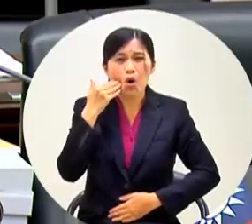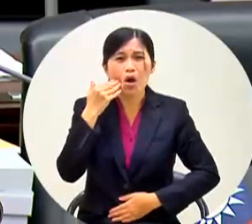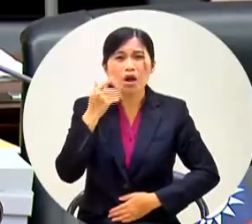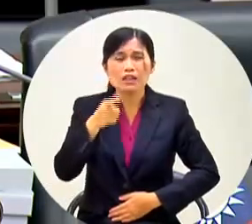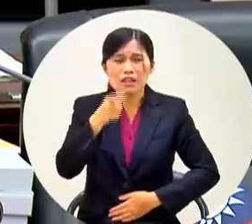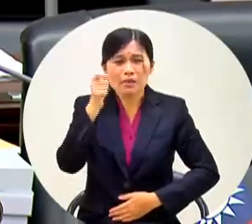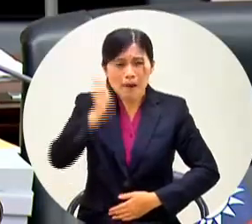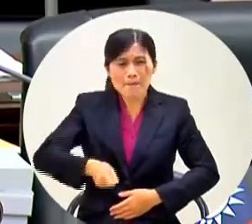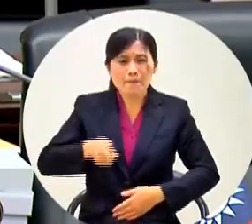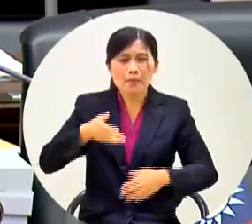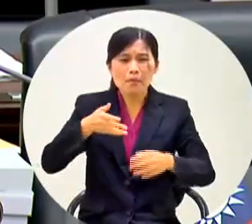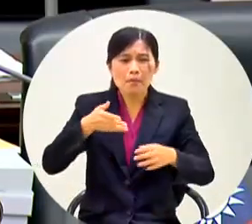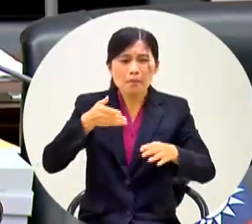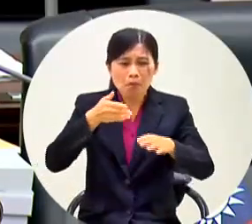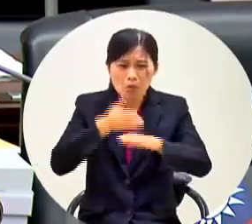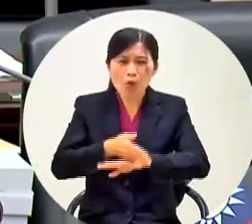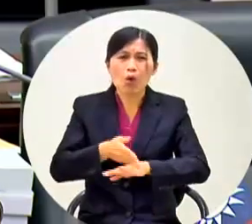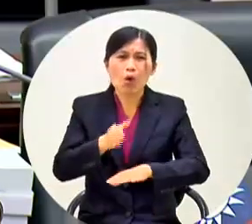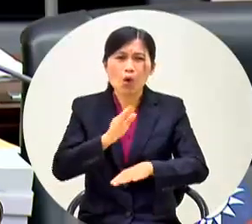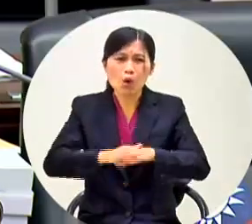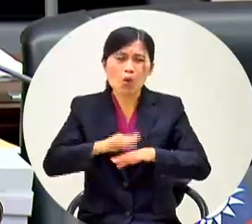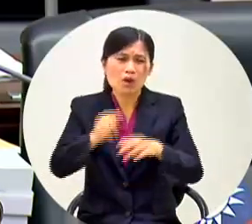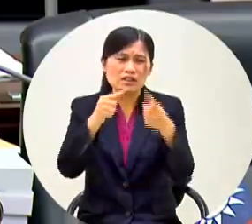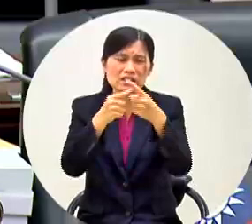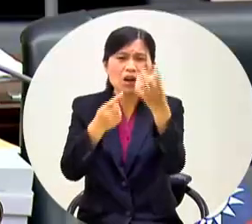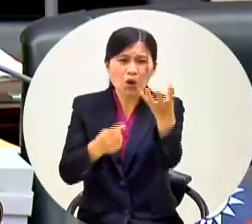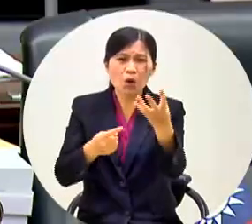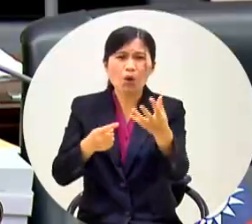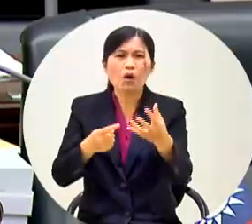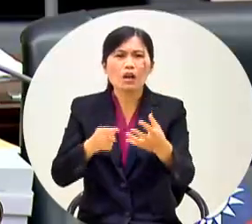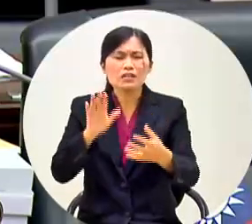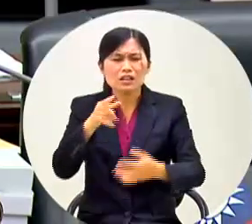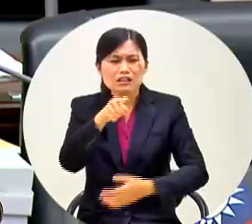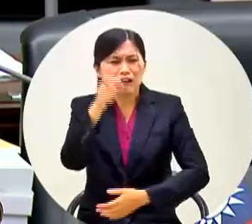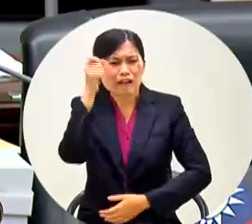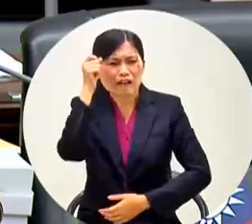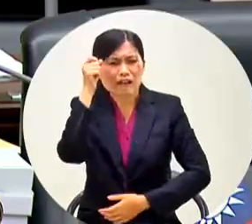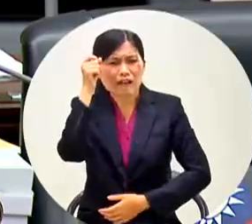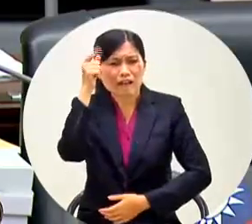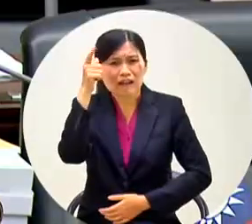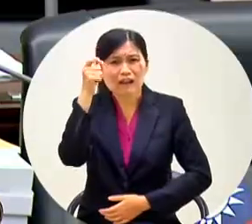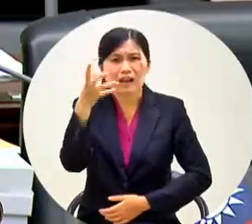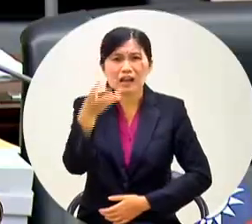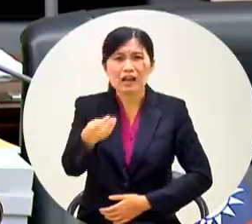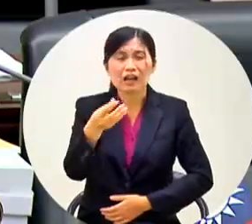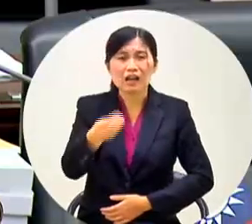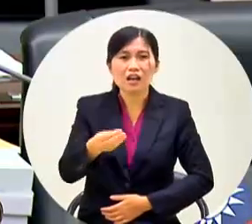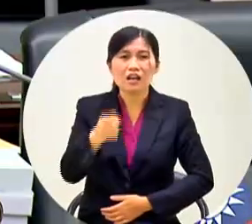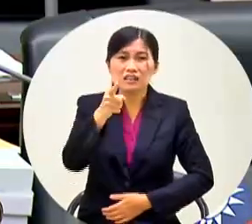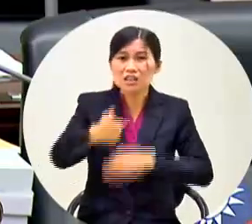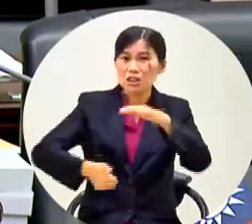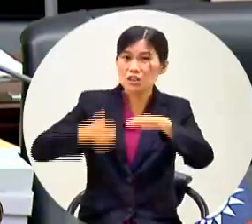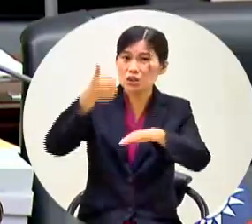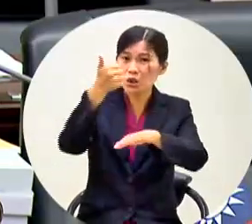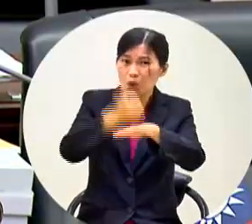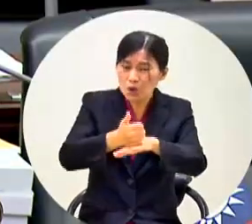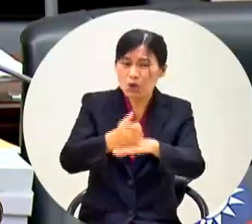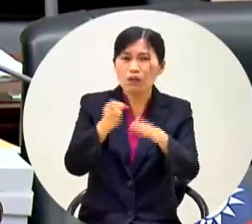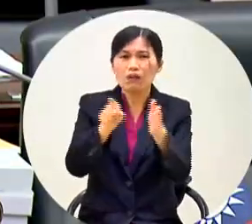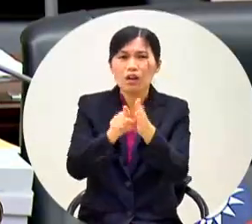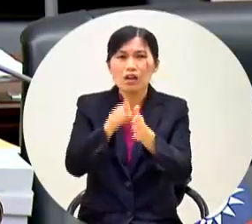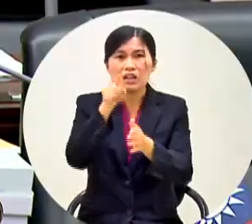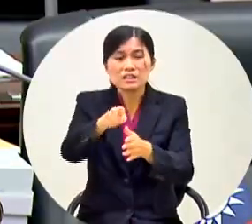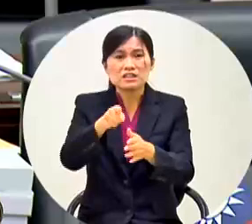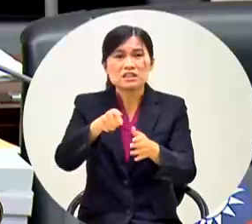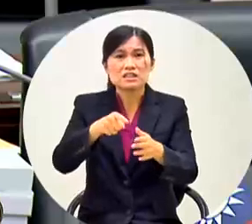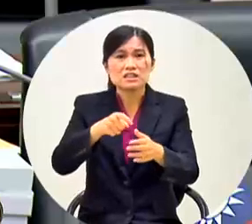会议对你没智慧。你是主席，今天你坐上这个位置，你要有政党协商的能力，这